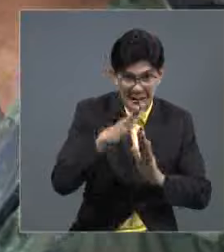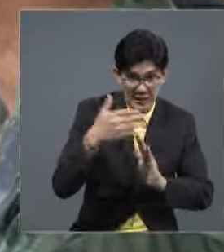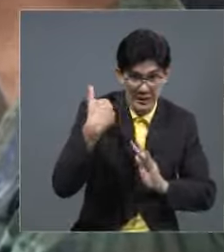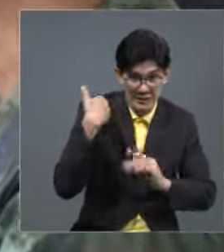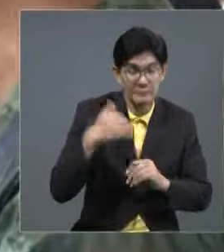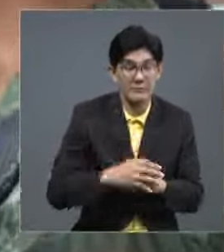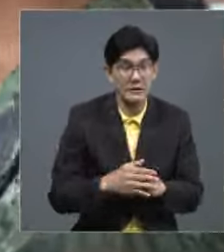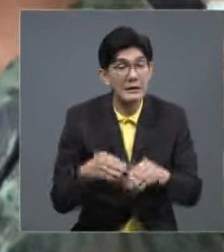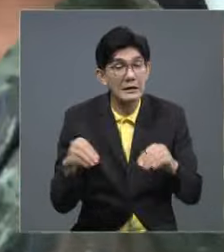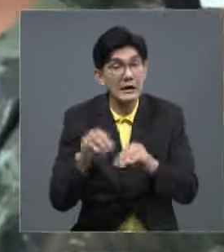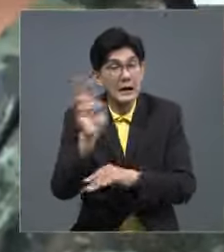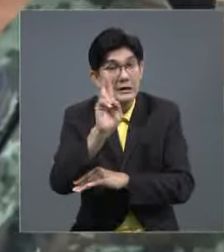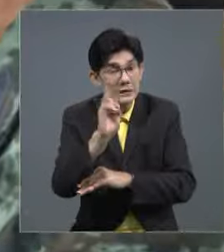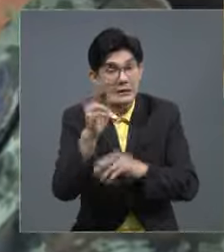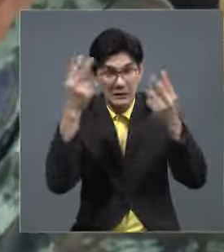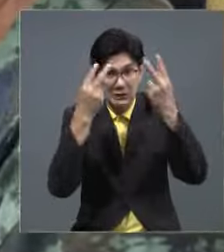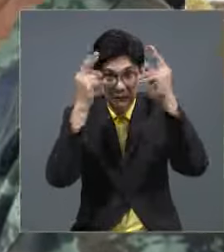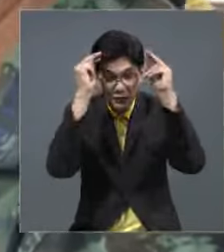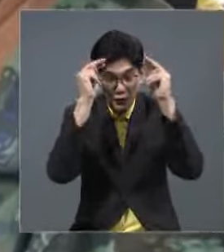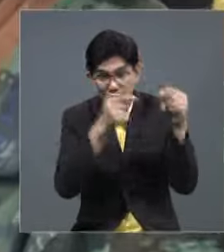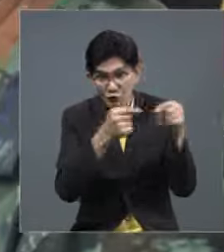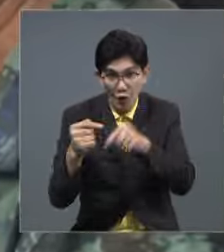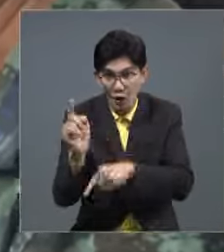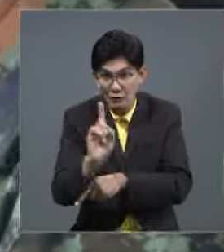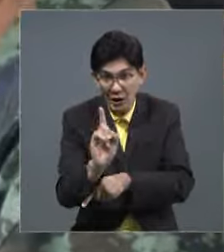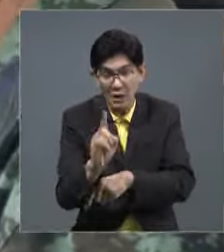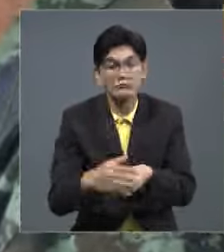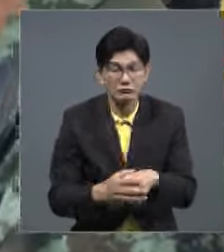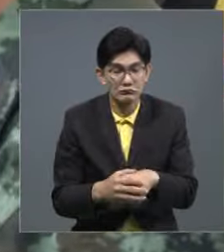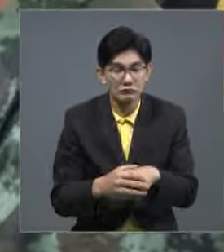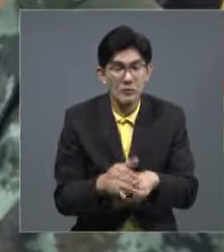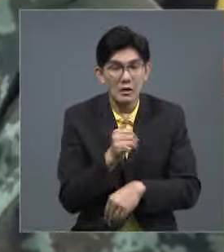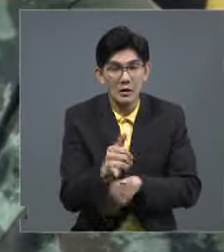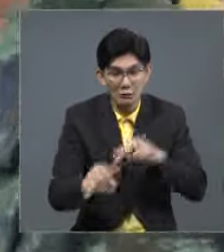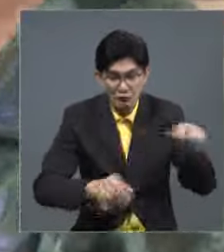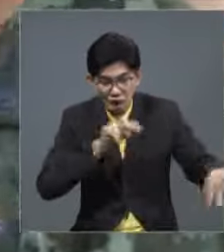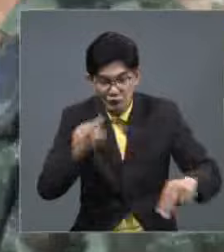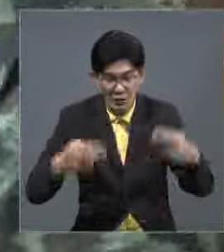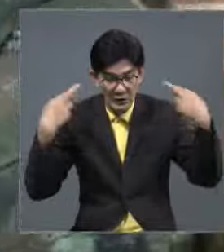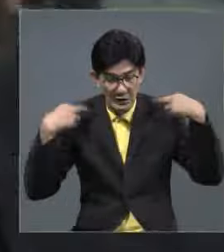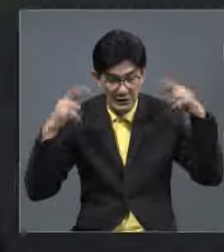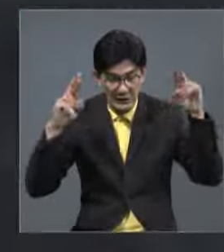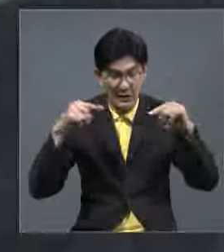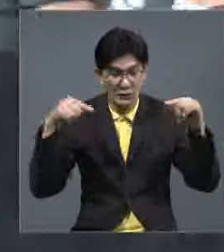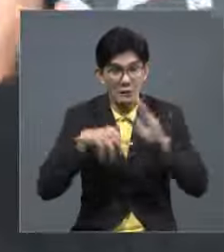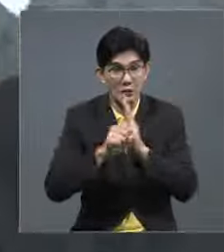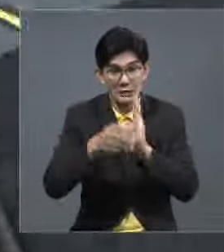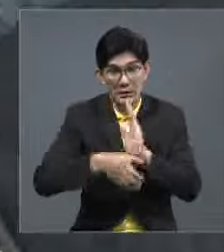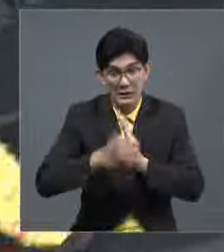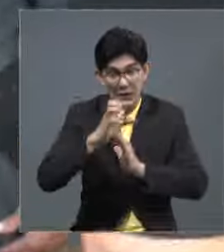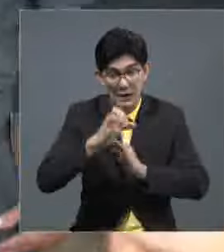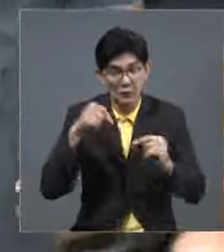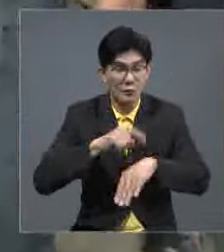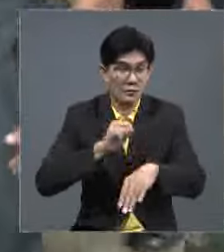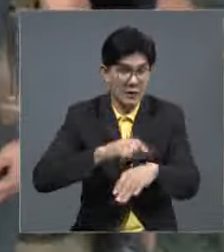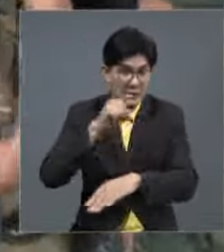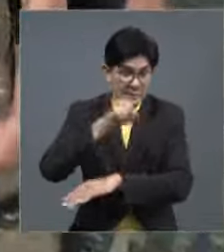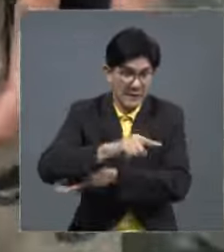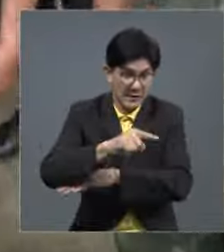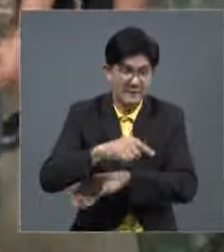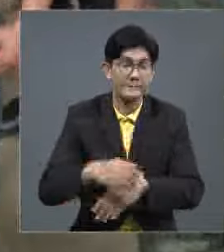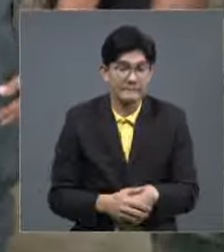งเกือบเที่ยงเนี่ยนายกรัฐมนตรีก็จะออกเดินทางต่อเลยค่ะไปลงพื้นที่ตรวจราชการที่จังหวัดสระแก้วในช่วงบ่ายนั่นเองค่ะ